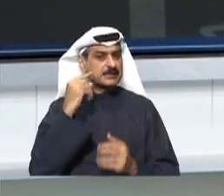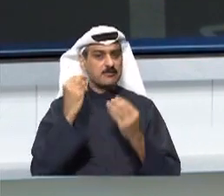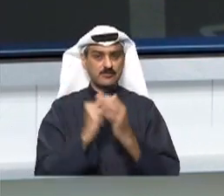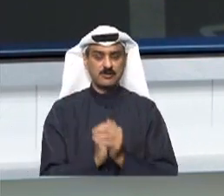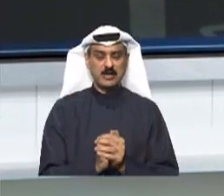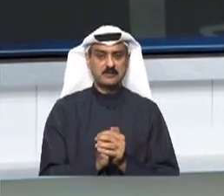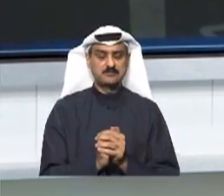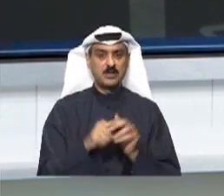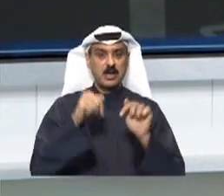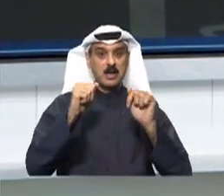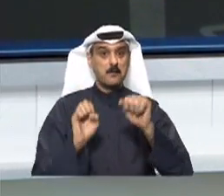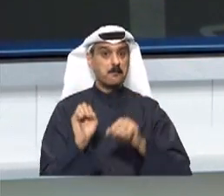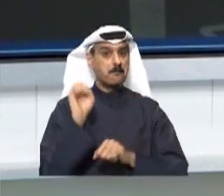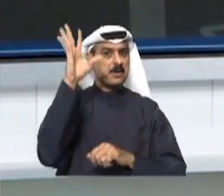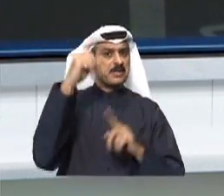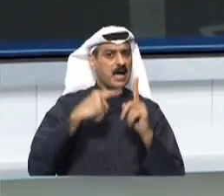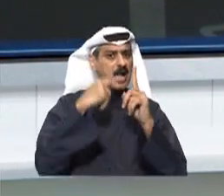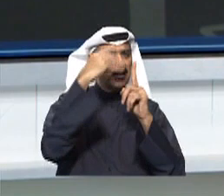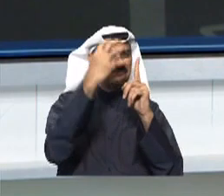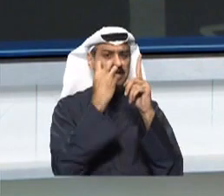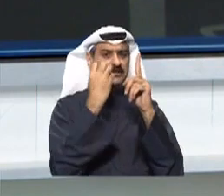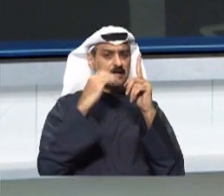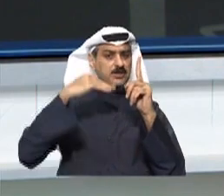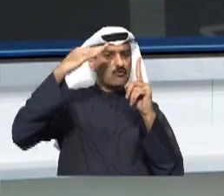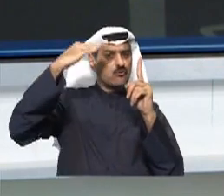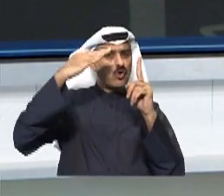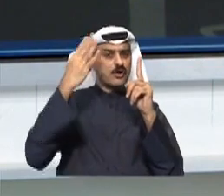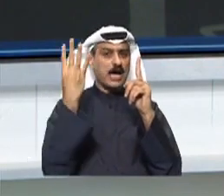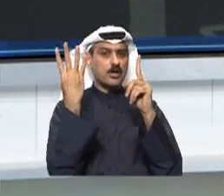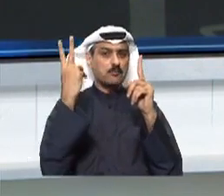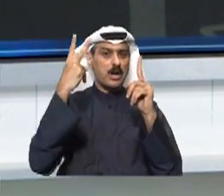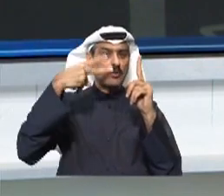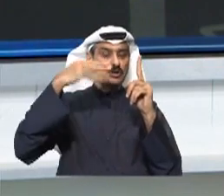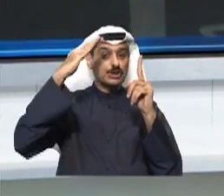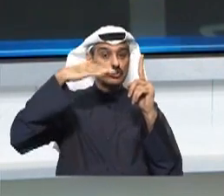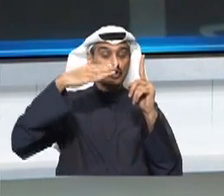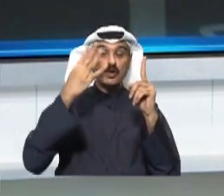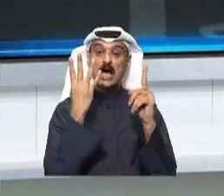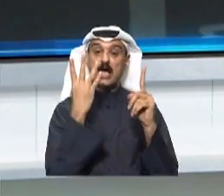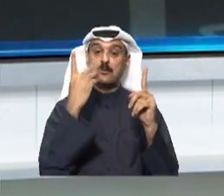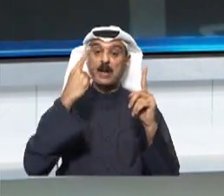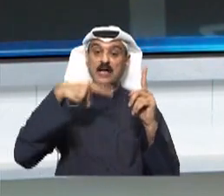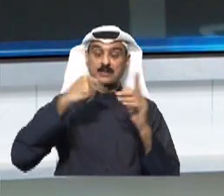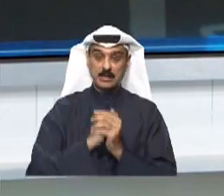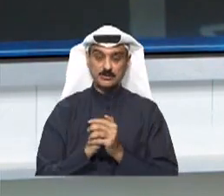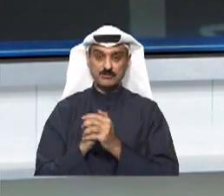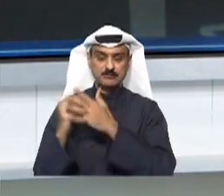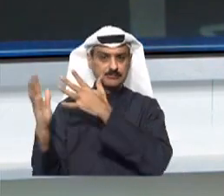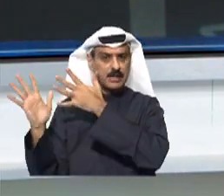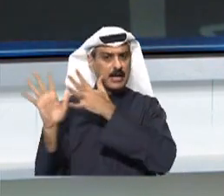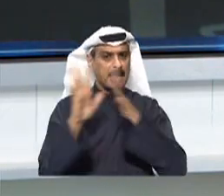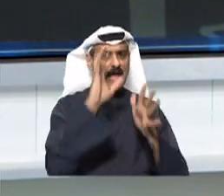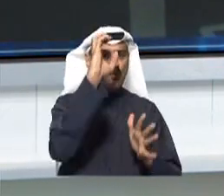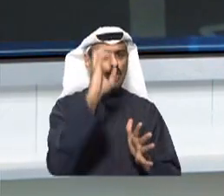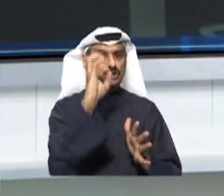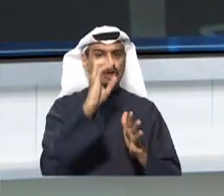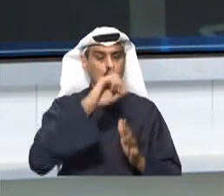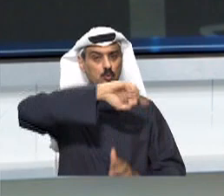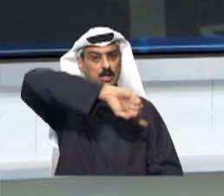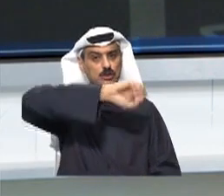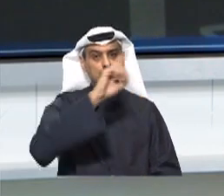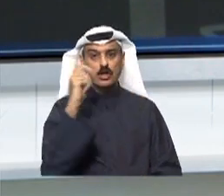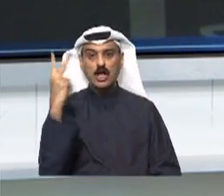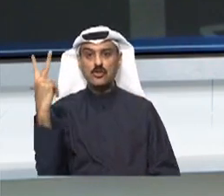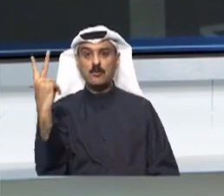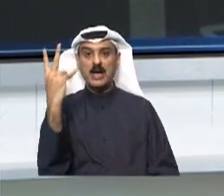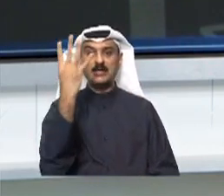دافية خلال فترة النهار، قد تصل العظمى إلى 24 والصغرى 14 درجة مئوية، هواء كوست ناشط على فترات 8 إلى 40